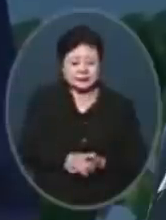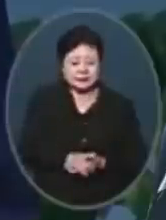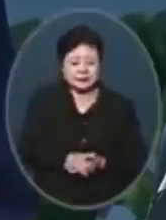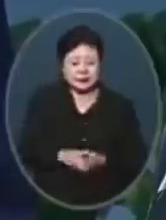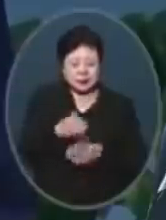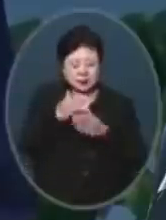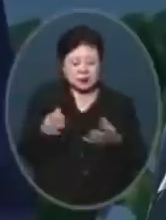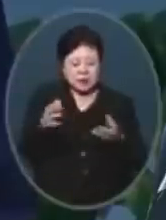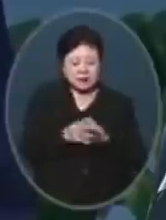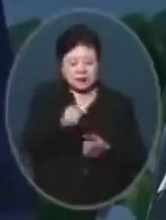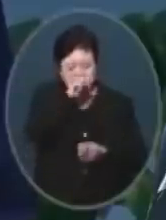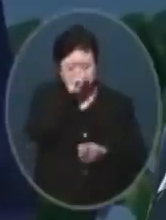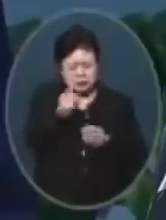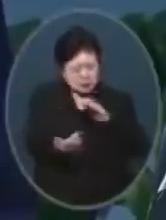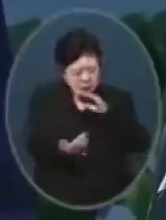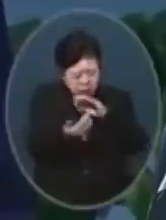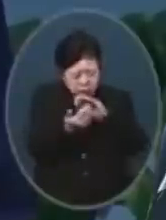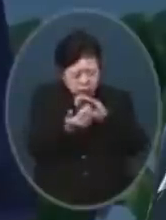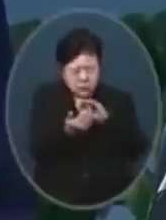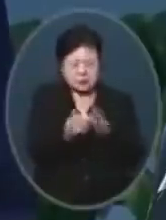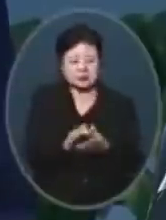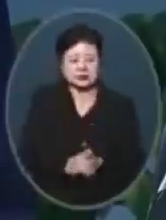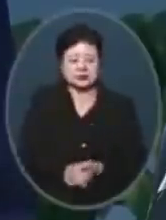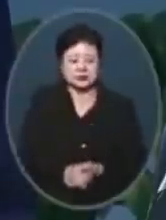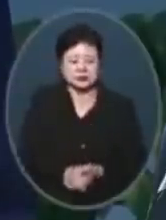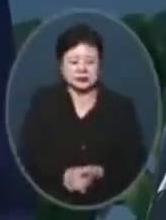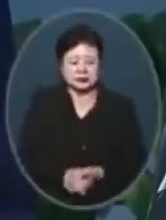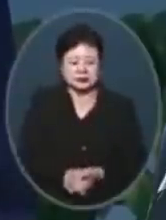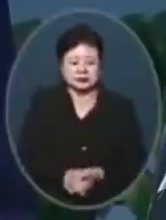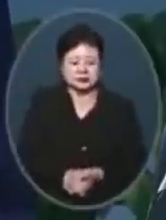모든 것이 합동하여 선을 이룬다고 하니까